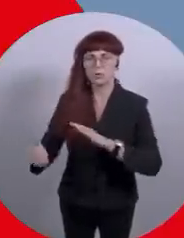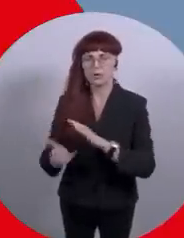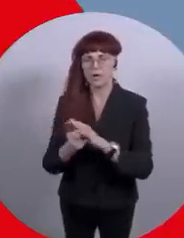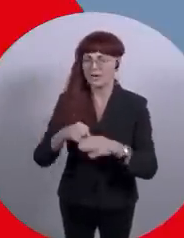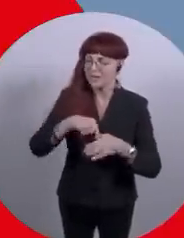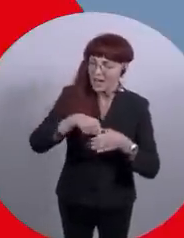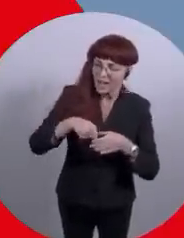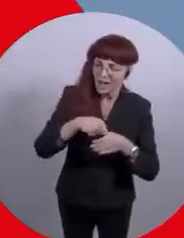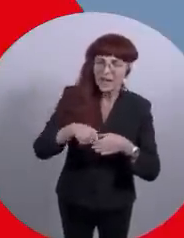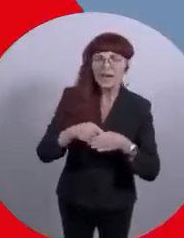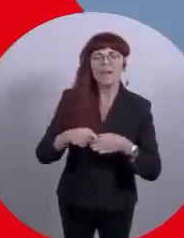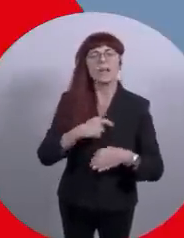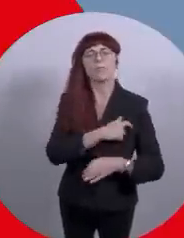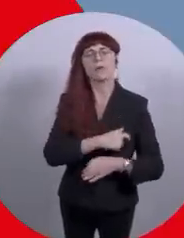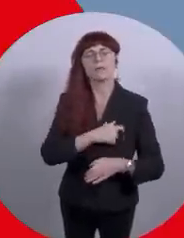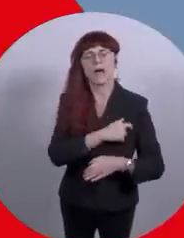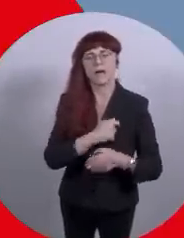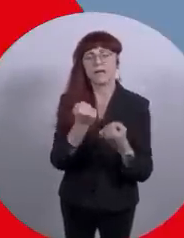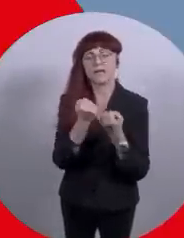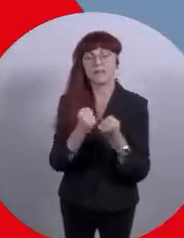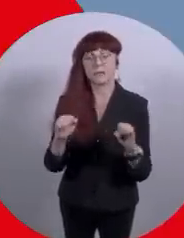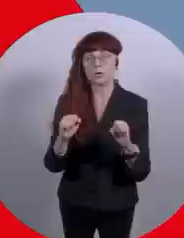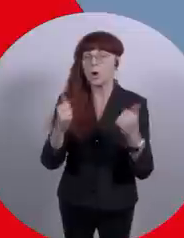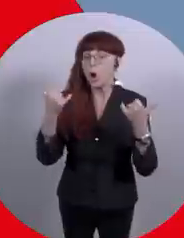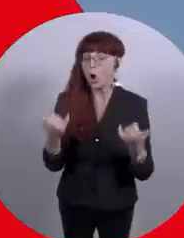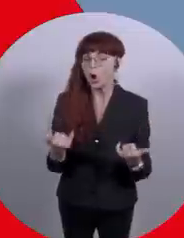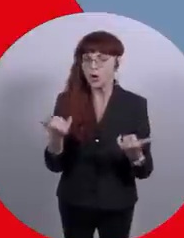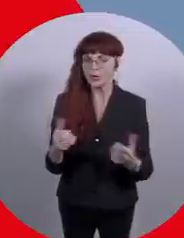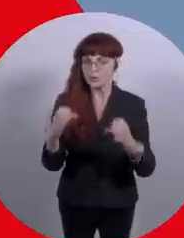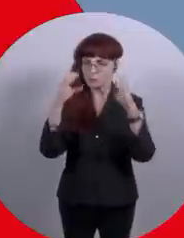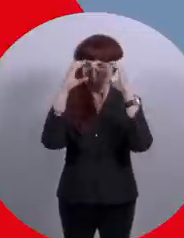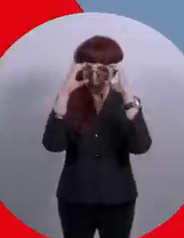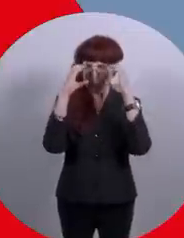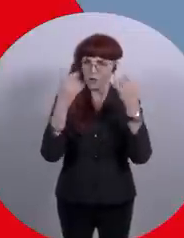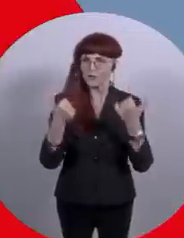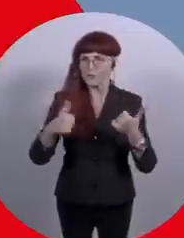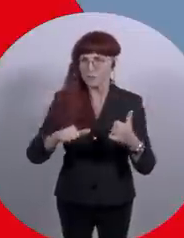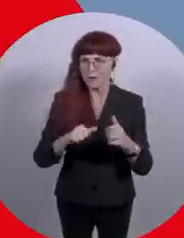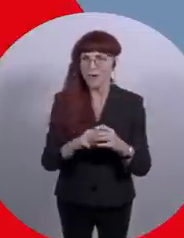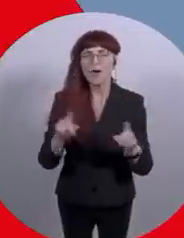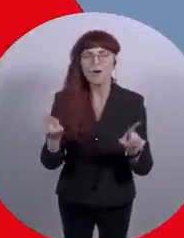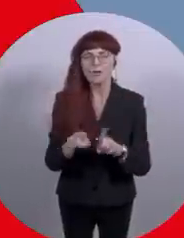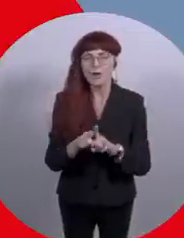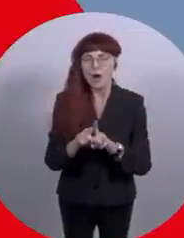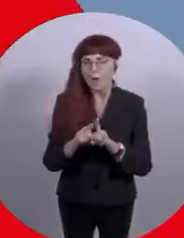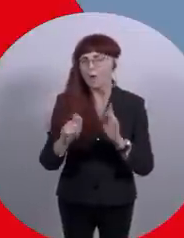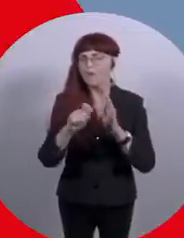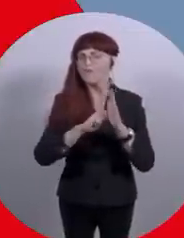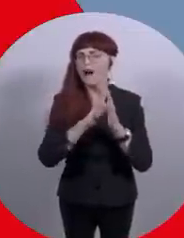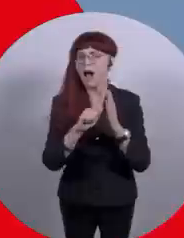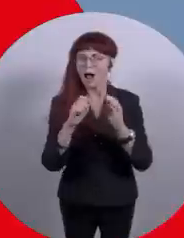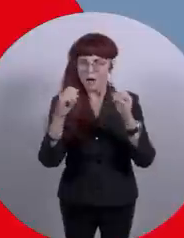innerparteilichen Demokratie heute unseren Parteitag bei uns und die Wahl beobachtet